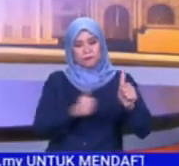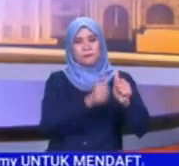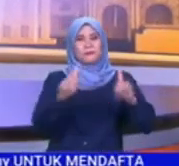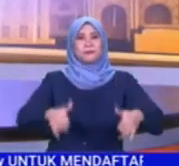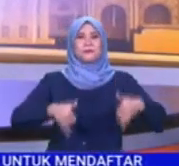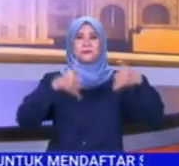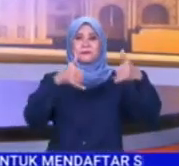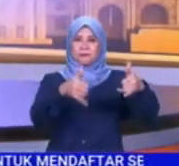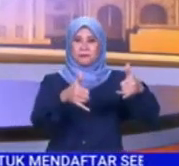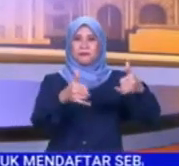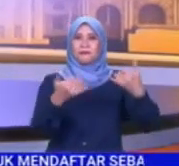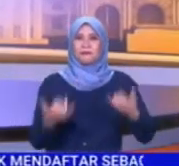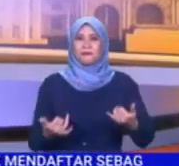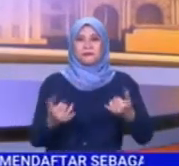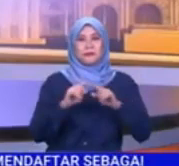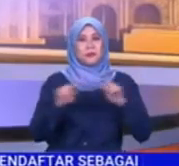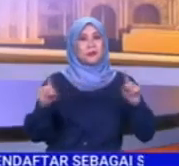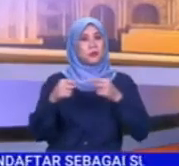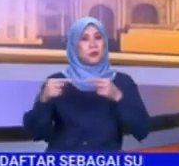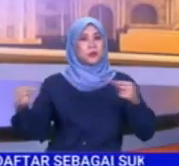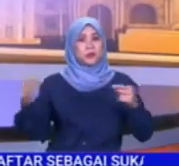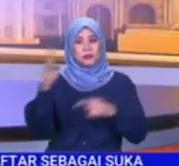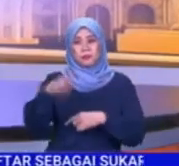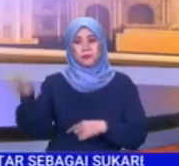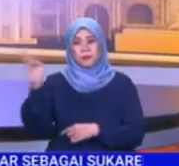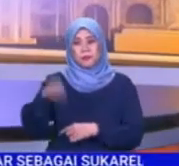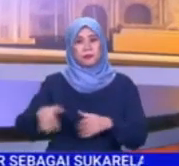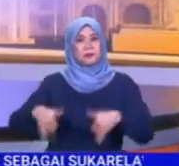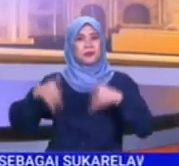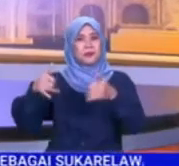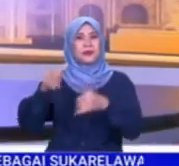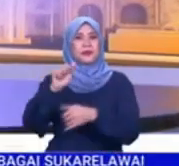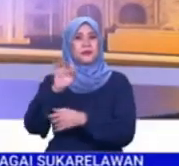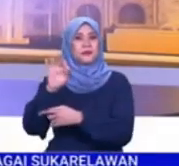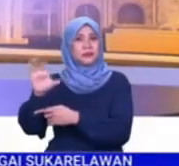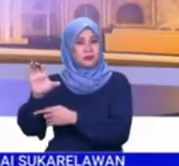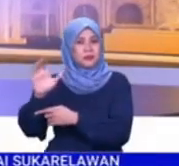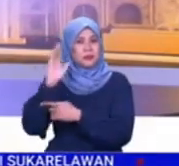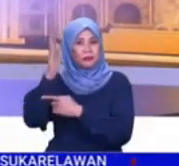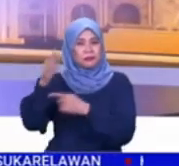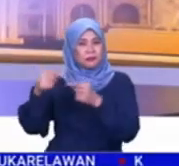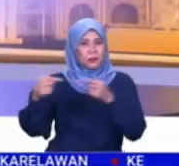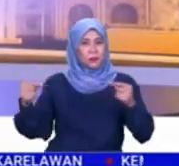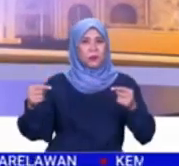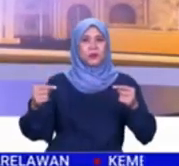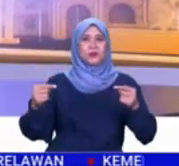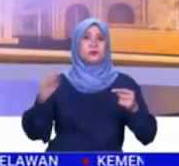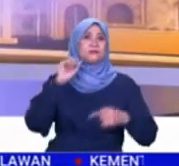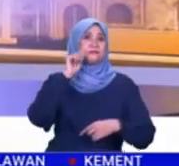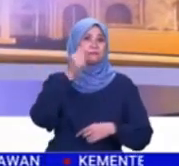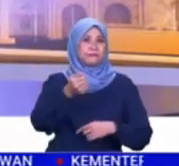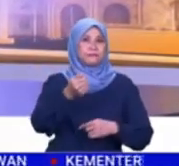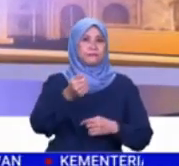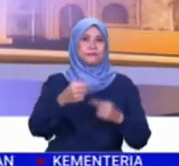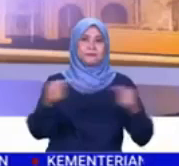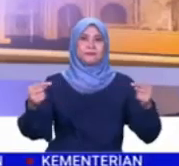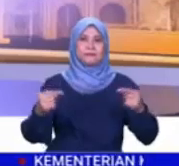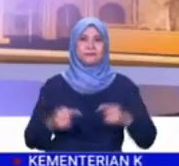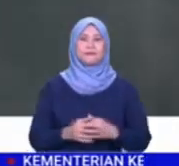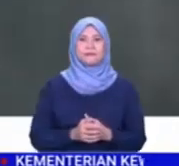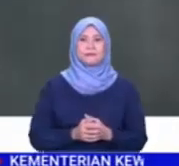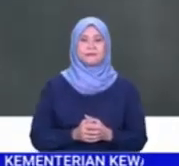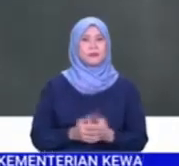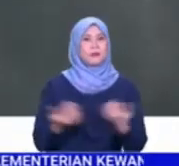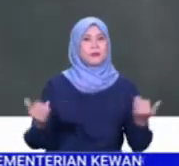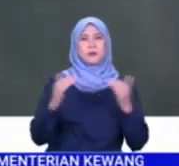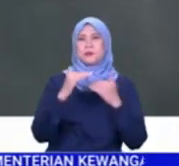piala musim ini memandangkan keputusan pembatalan piala AFC yang akan diputuskan selewat-lewatnya esok.